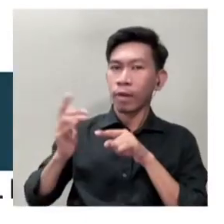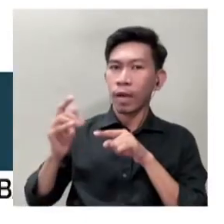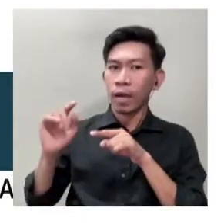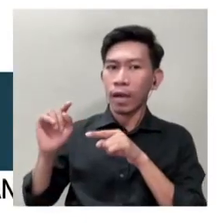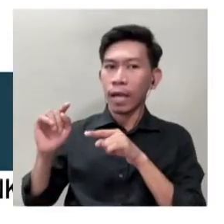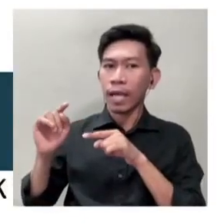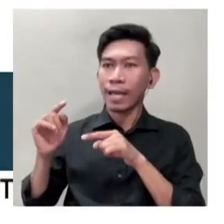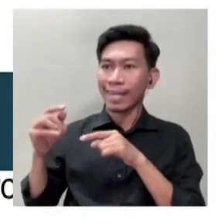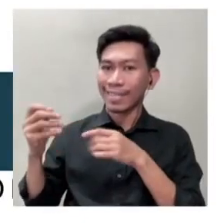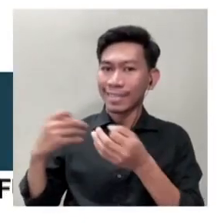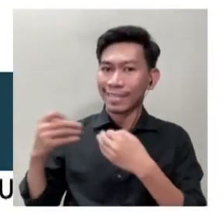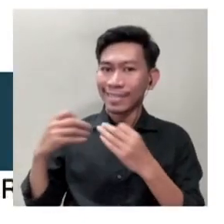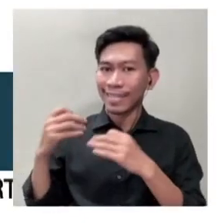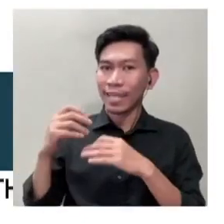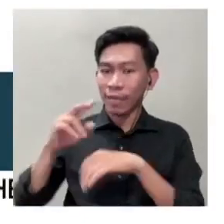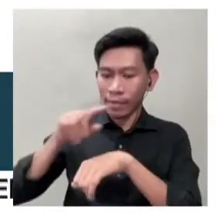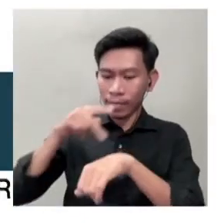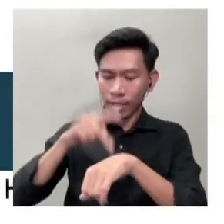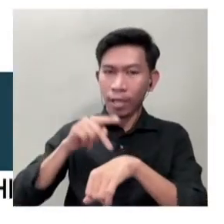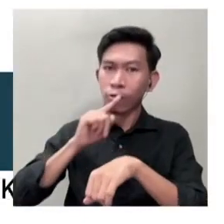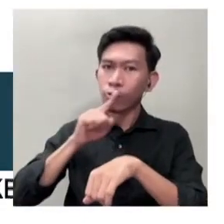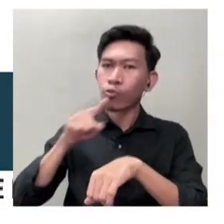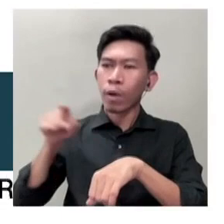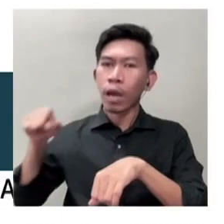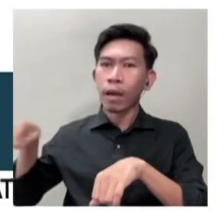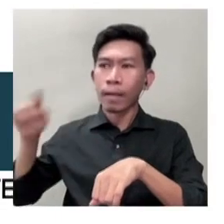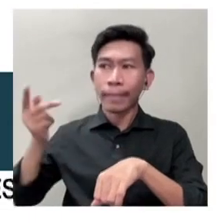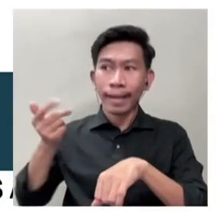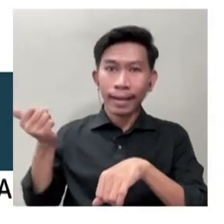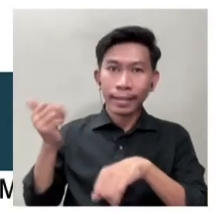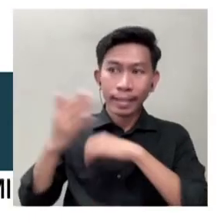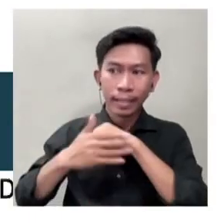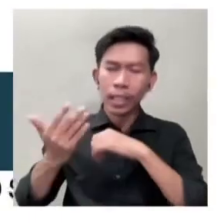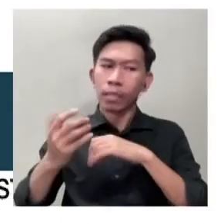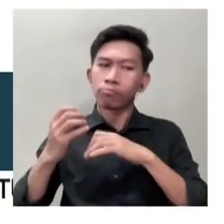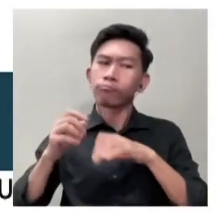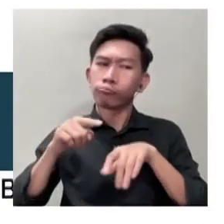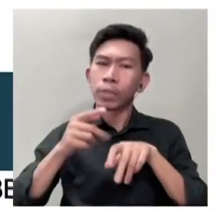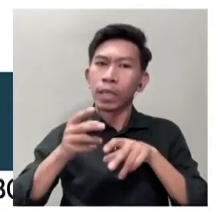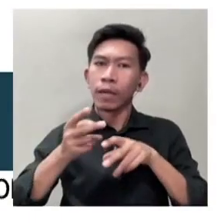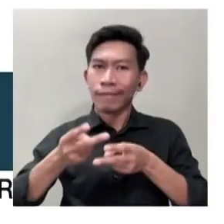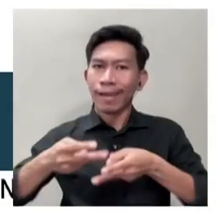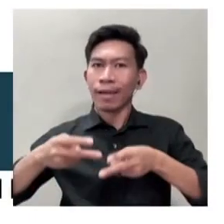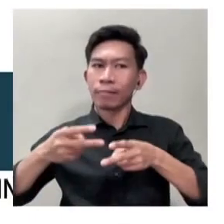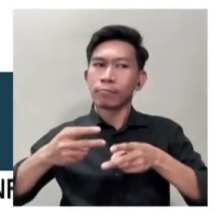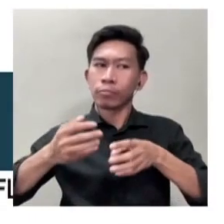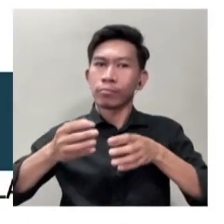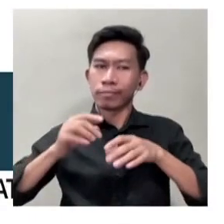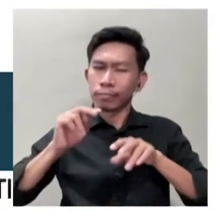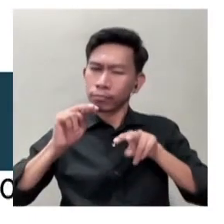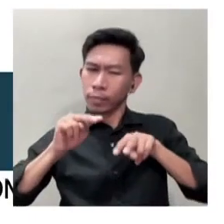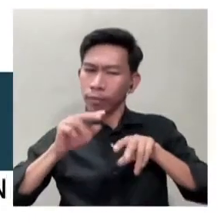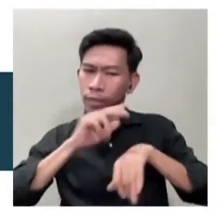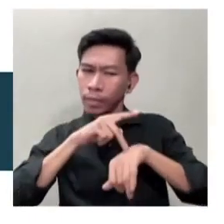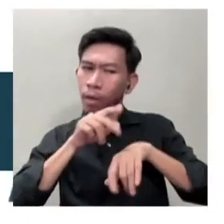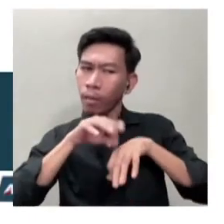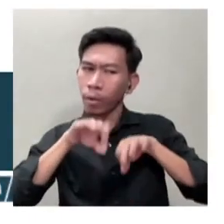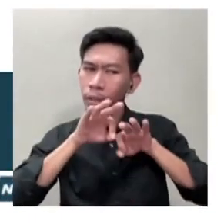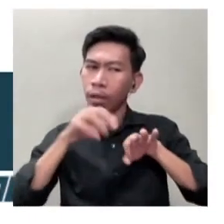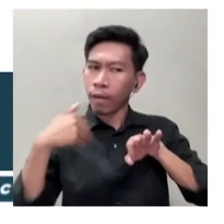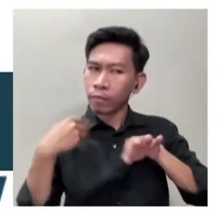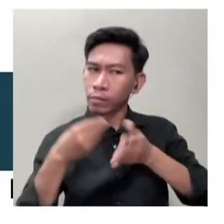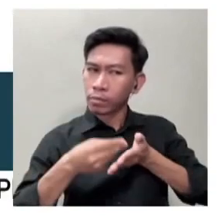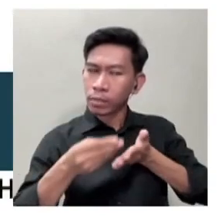ang Pilipinas sa kanila, no? Kaya kung dahil dun sa price cap, ito po ay nagsilbing parang